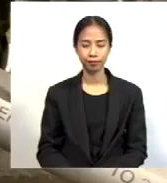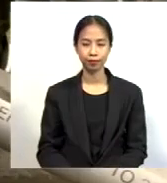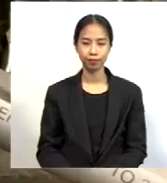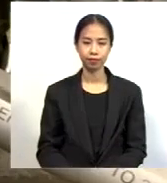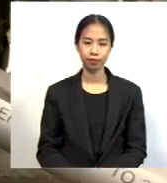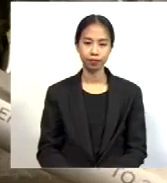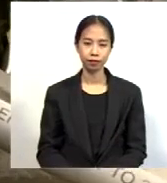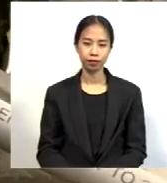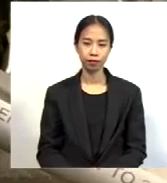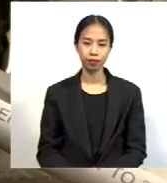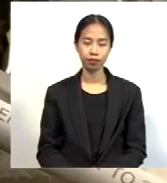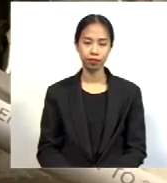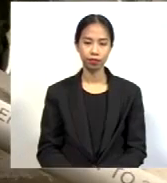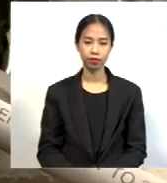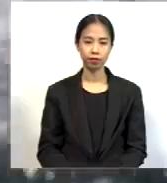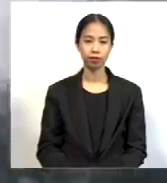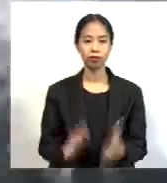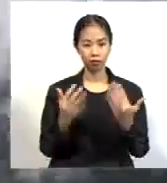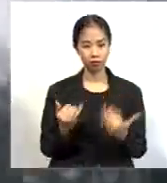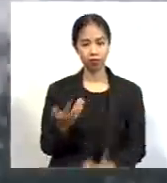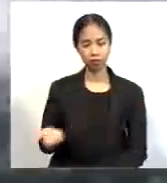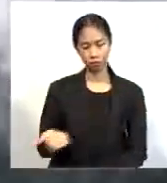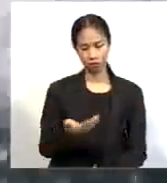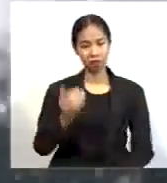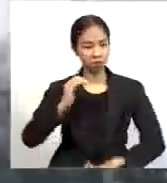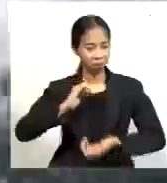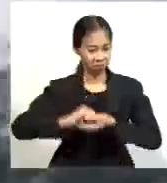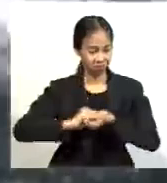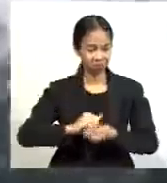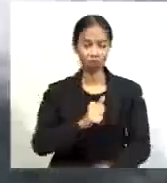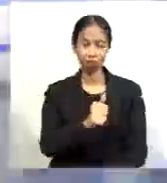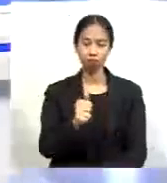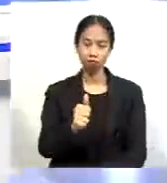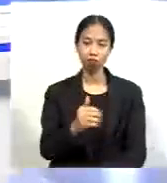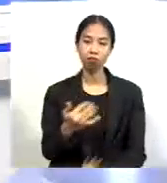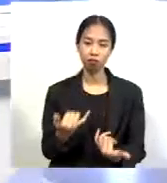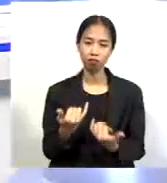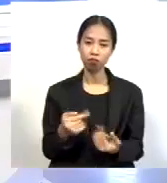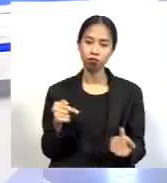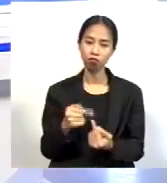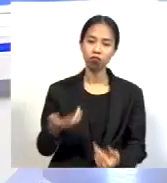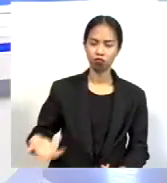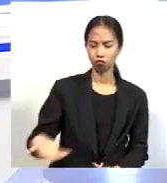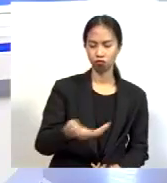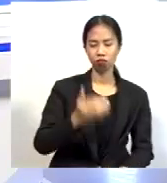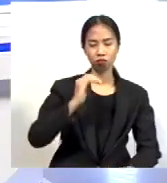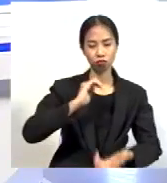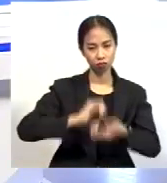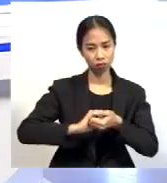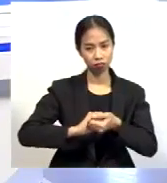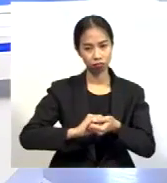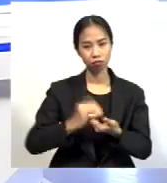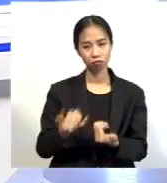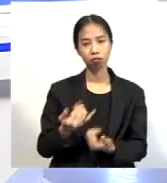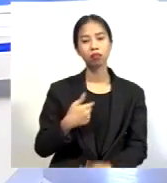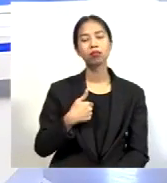ก็จะเห็นว่าเกษตรกรในหลายพื้นที่ก็ให้ความร่วมมือเป็นอย่างดีทีเดียวนะคะ นี่แหละเกิดจากความร่วมมือของทุกฝ่ายเราจะ